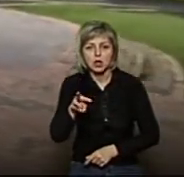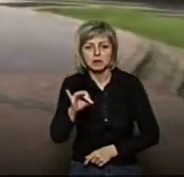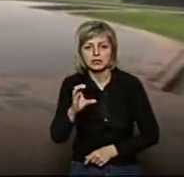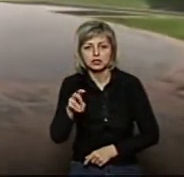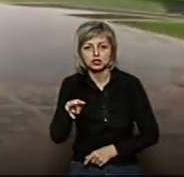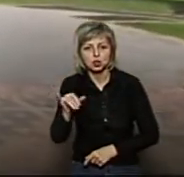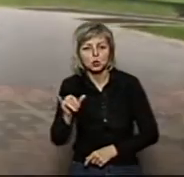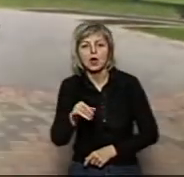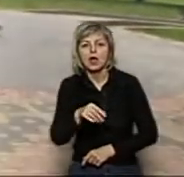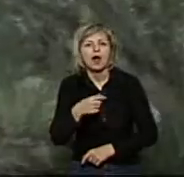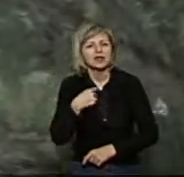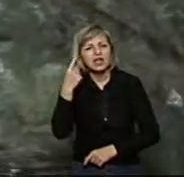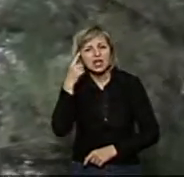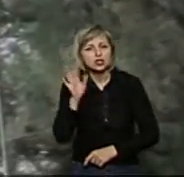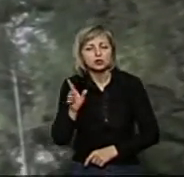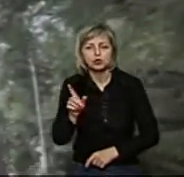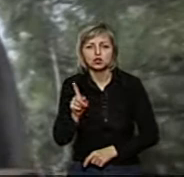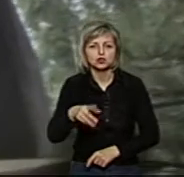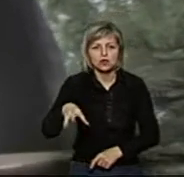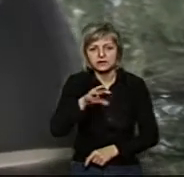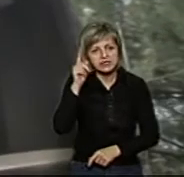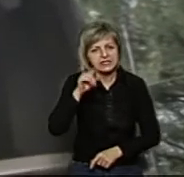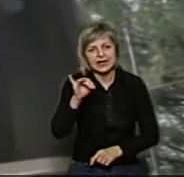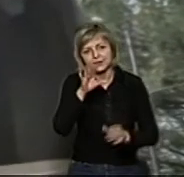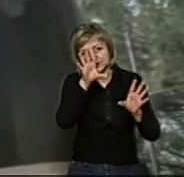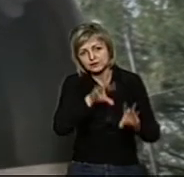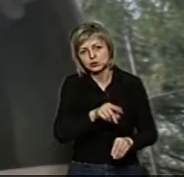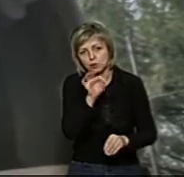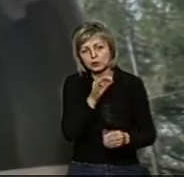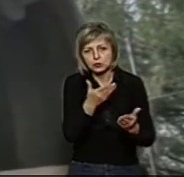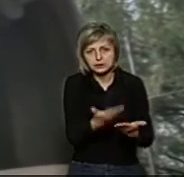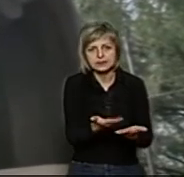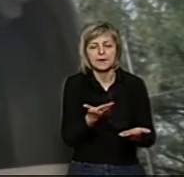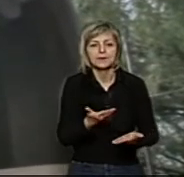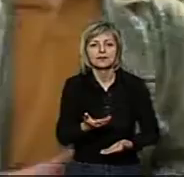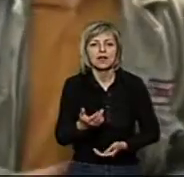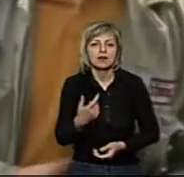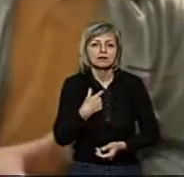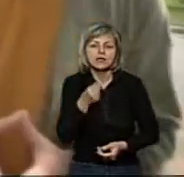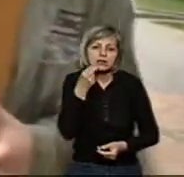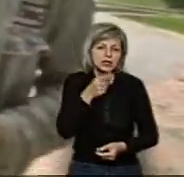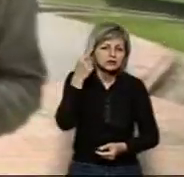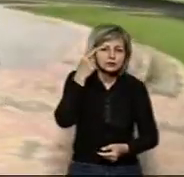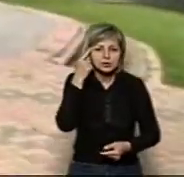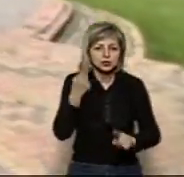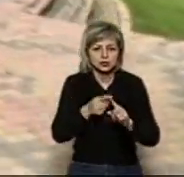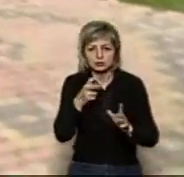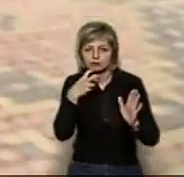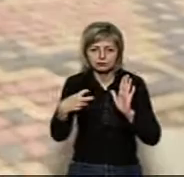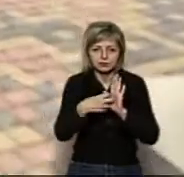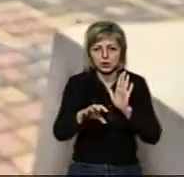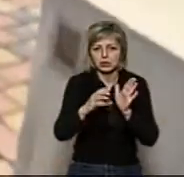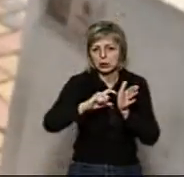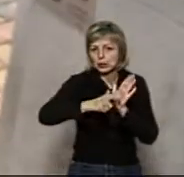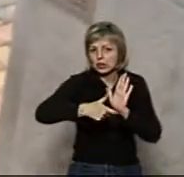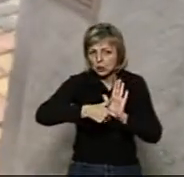міста знають його історію та скульптора. Ми вирішили, що найефективніший спосіб реалізації нашої ідеї – це буде саме QR-код. Ось